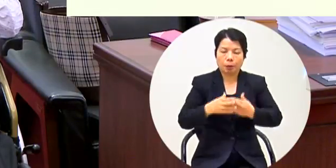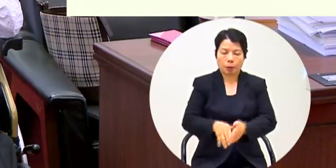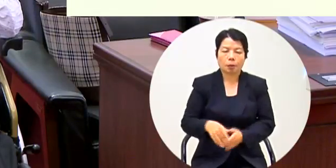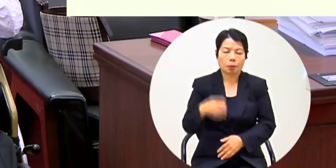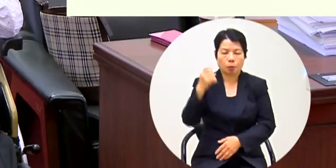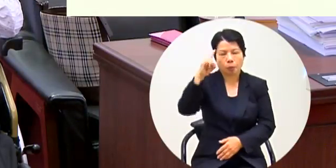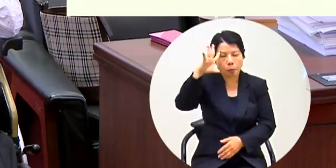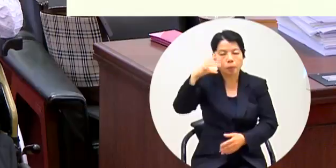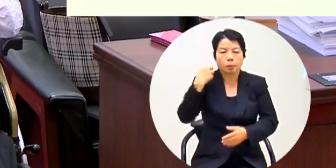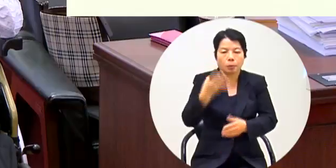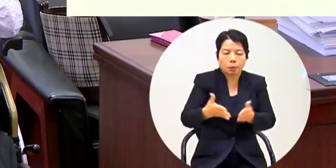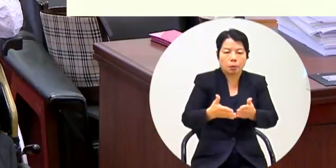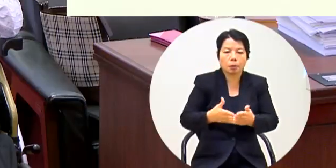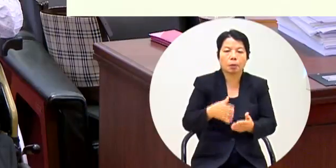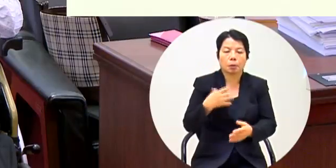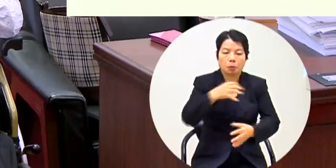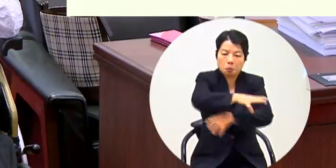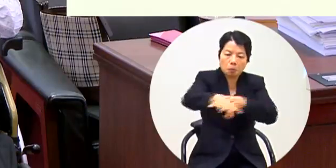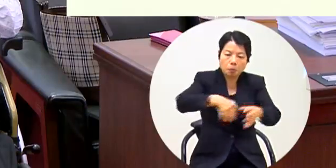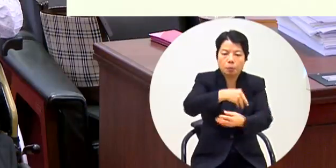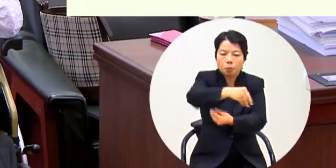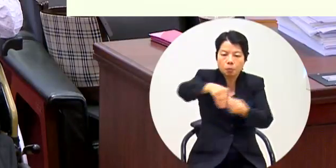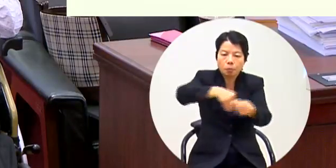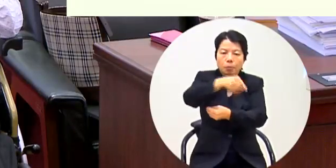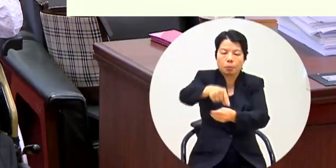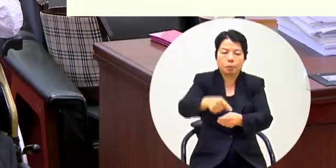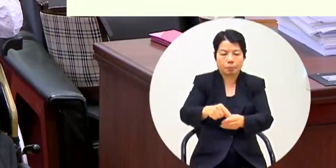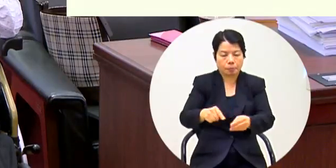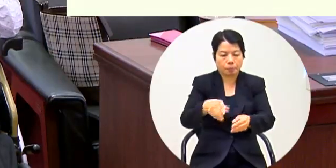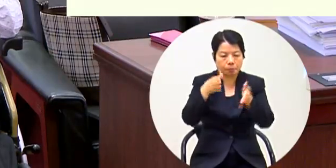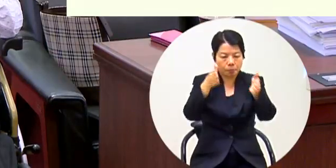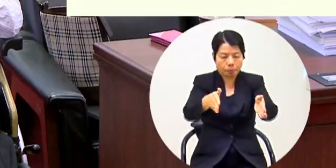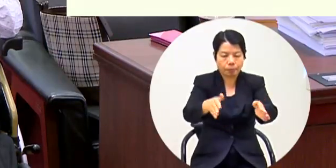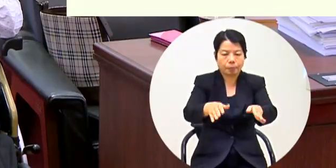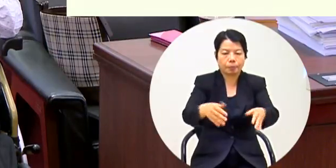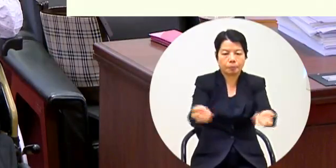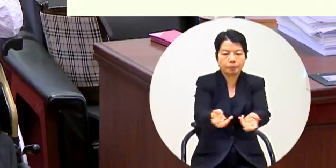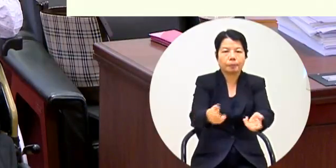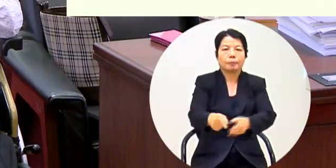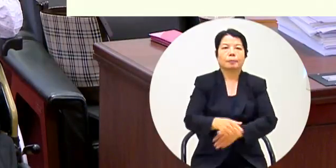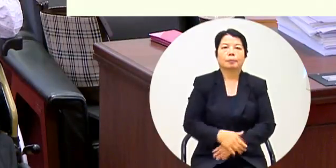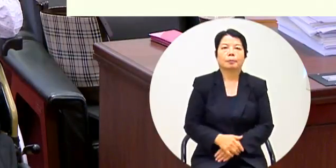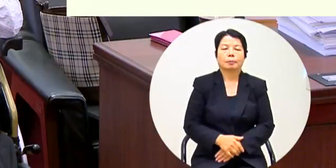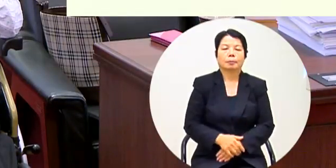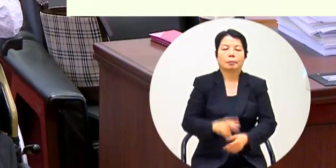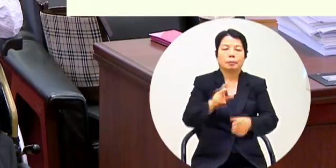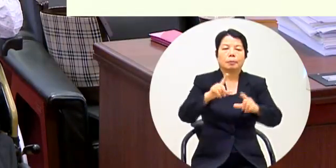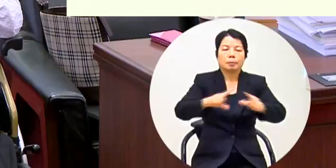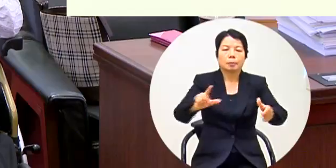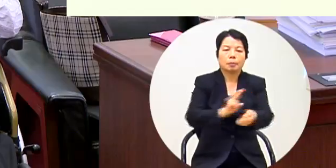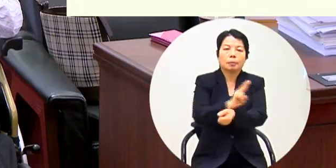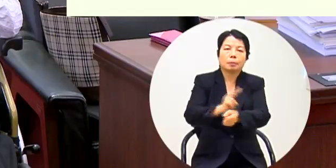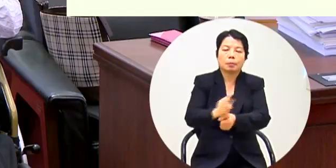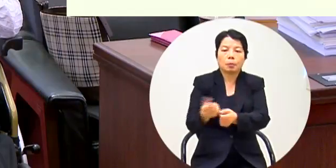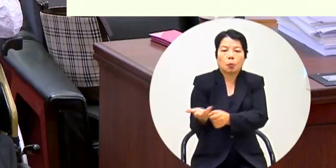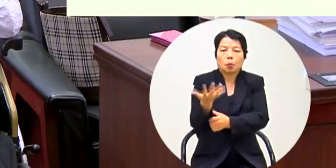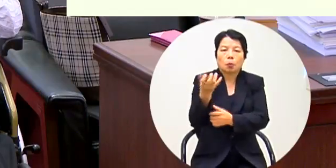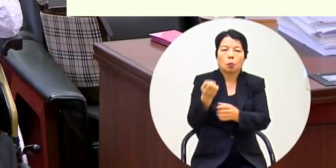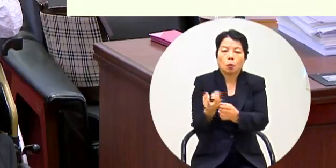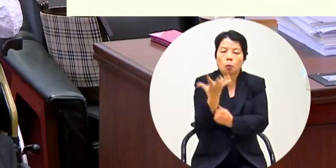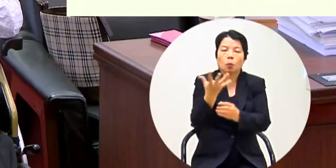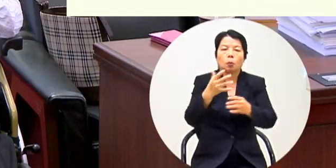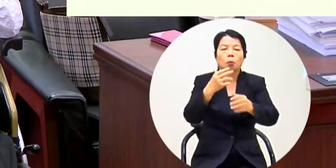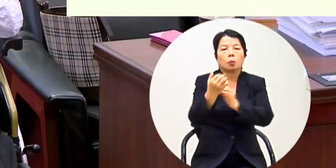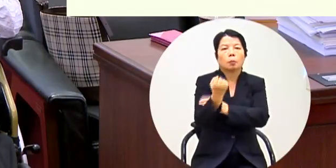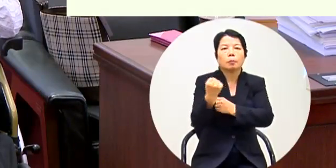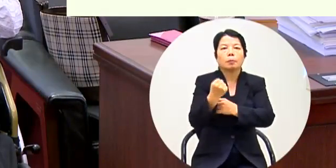发啦。包括 我举一个例子，大林火力发电厂他们曾经有个案例，就是把烟囱排放的